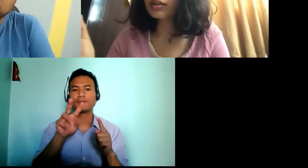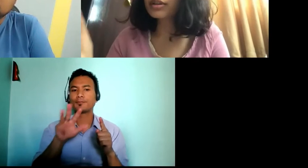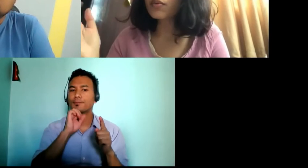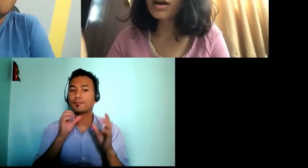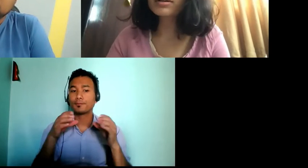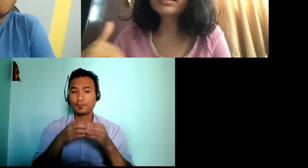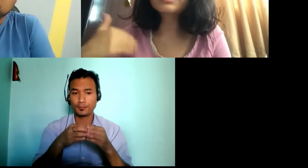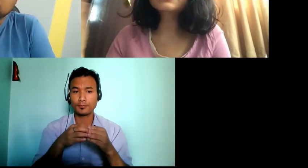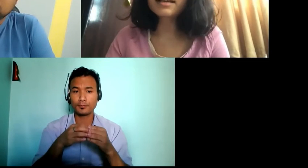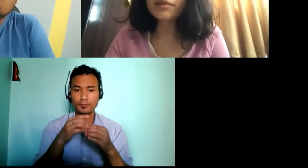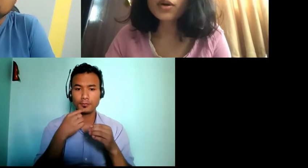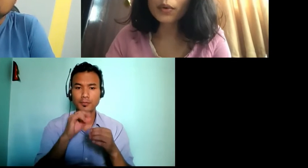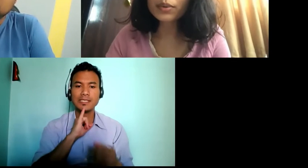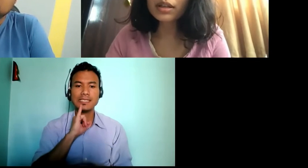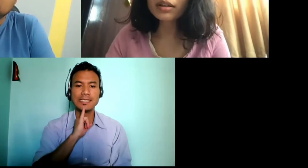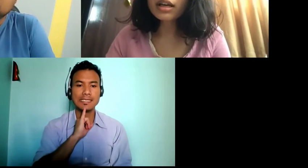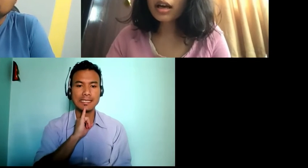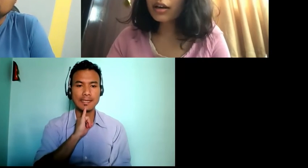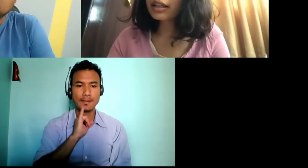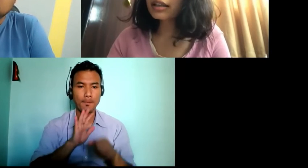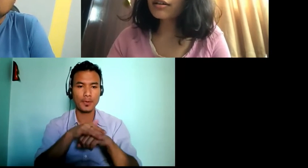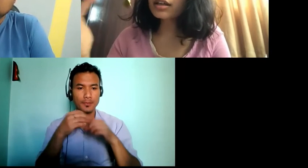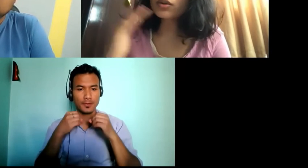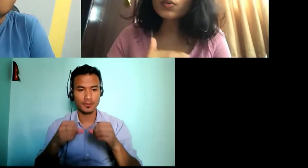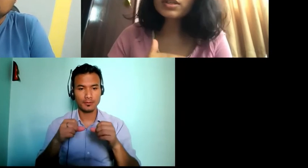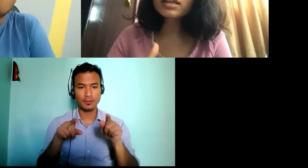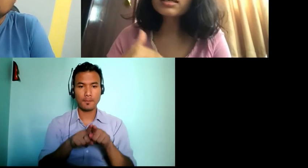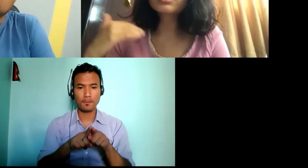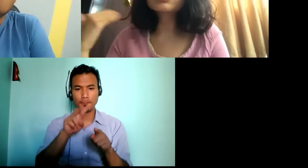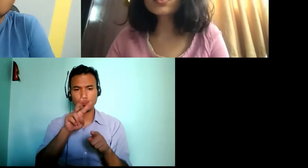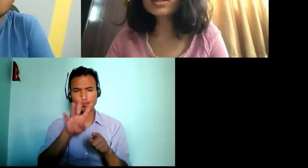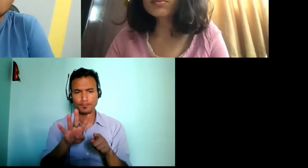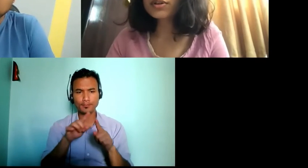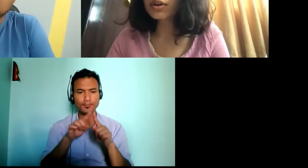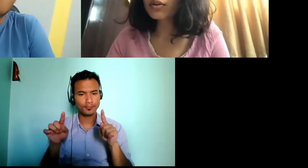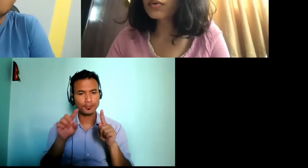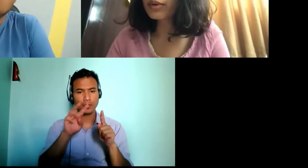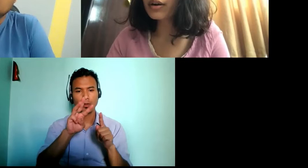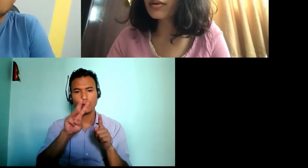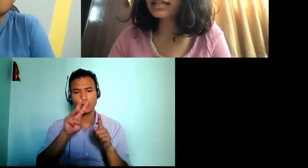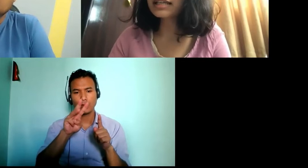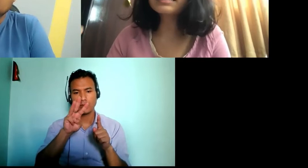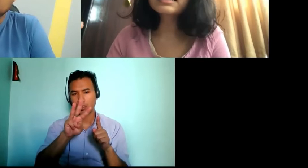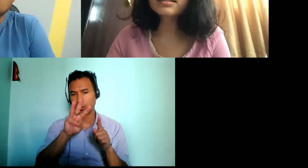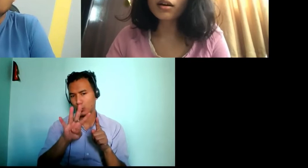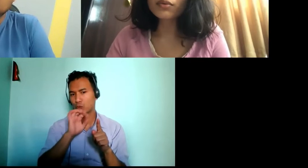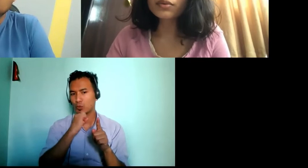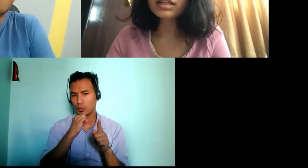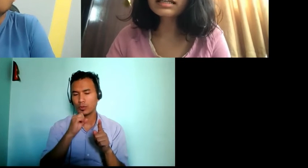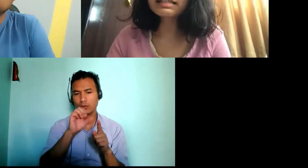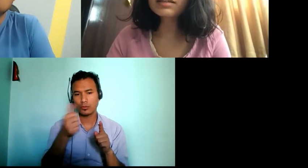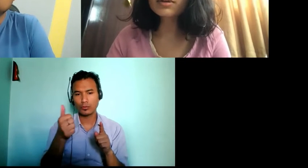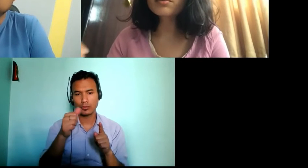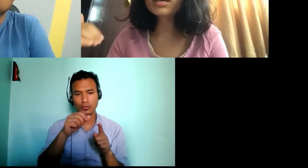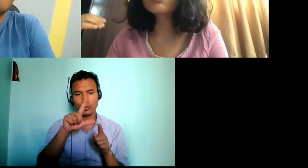व्यक्ति हुनुहुन्छ, उहाँहरूले धेरै इन्स्टाग्राम चलाउनुहुन्छ, र त्यस्तै गरी 24-30 34 वर्षको उमेरकोहरूले चाहिँ लिङ्कडइन चलाउनुहुन्छ